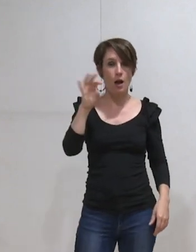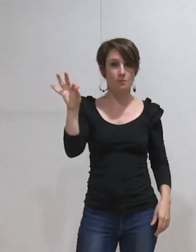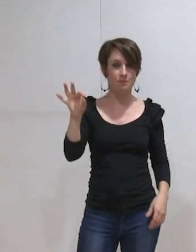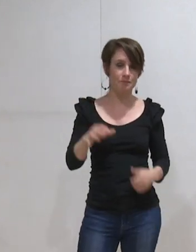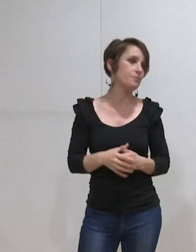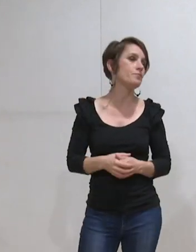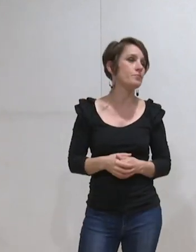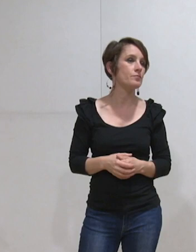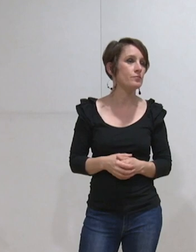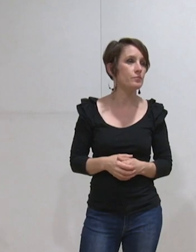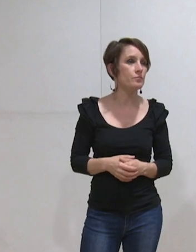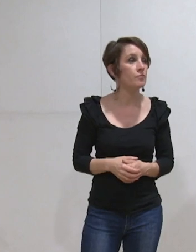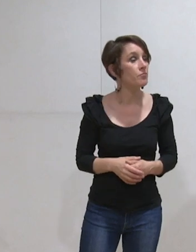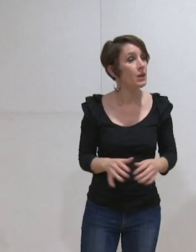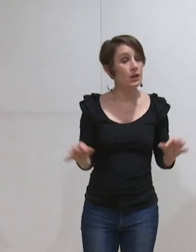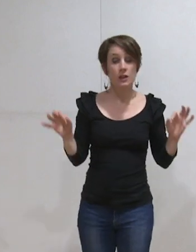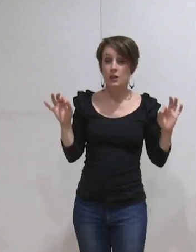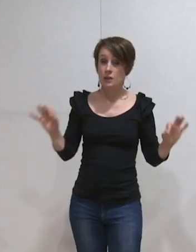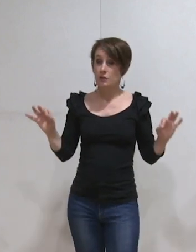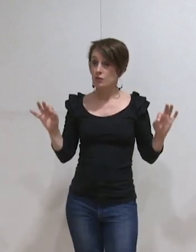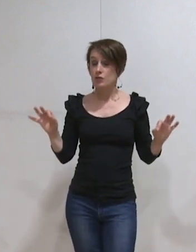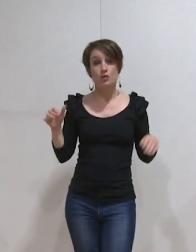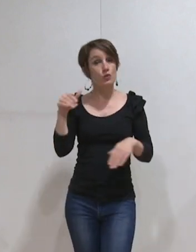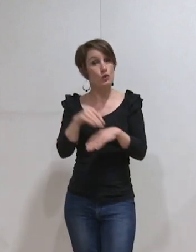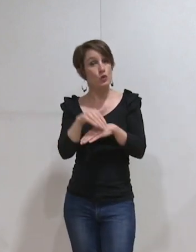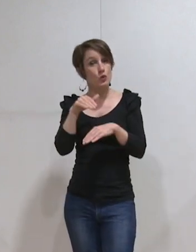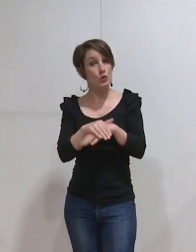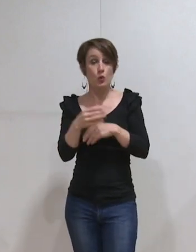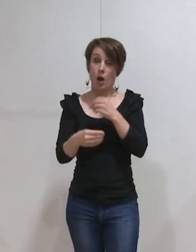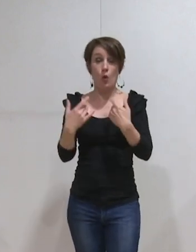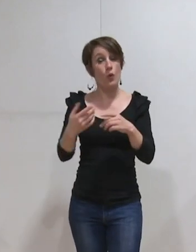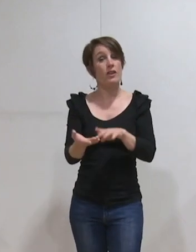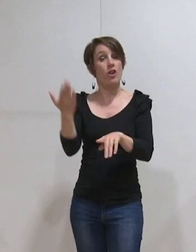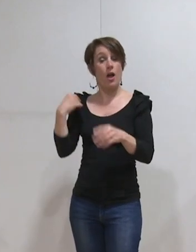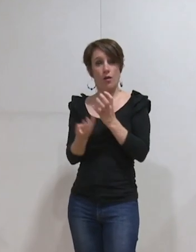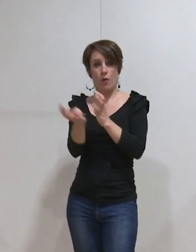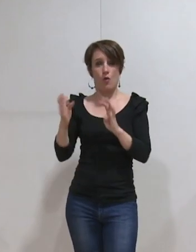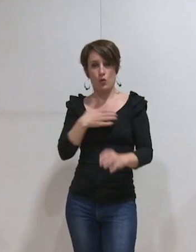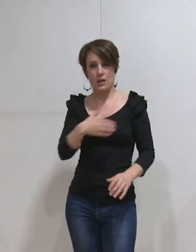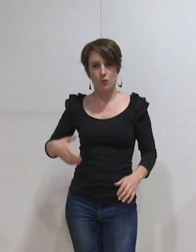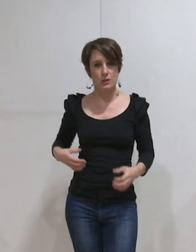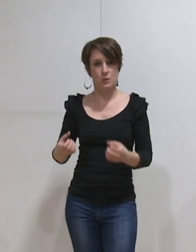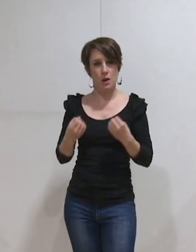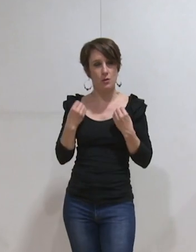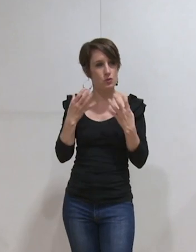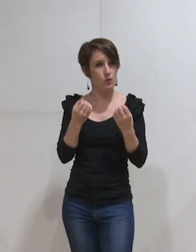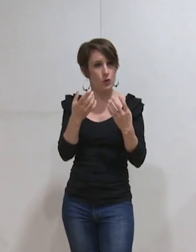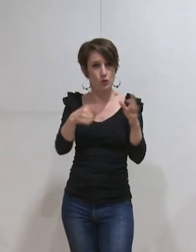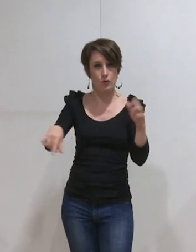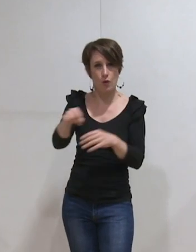oui il y a eu à plusieurs reprises ce soir et puis dans des conseils municipaux précédents des interrogations à propos de